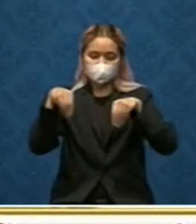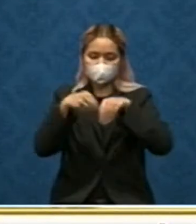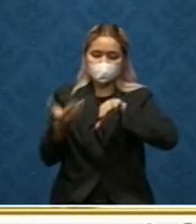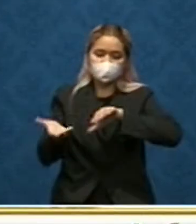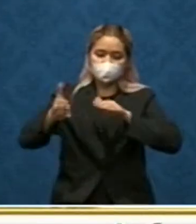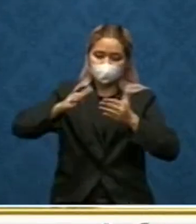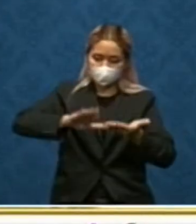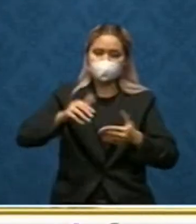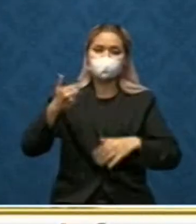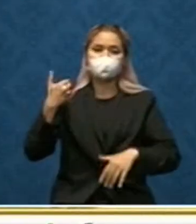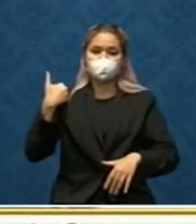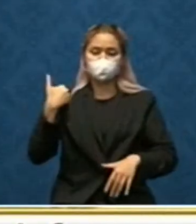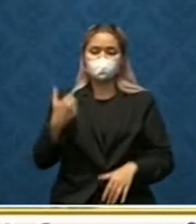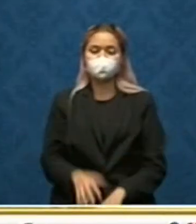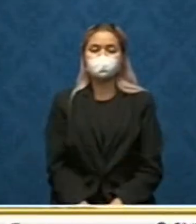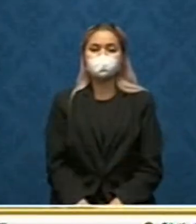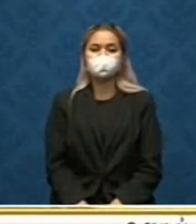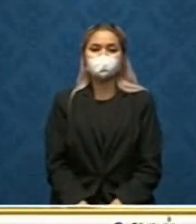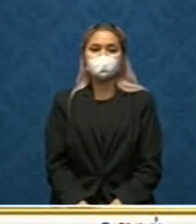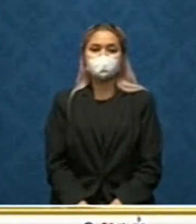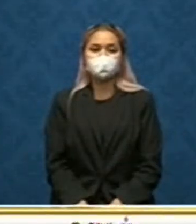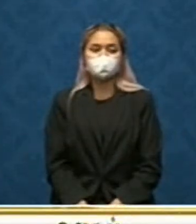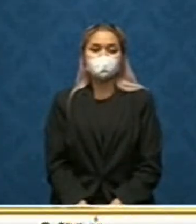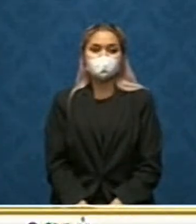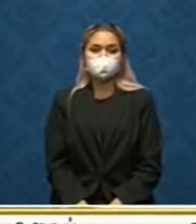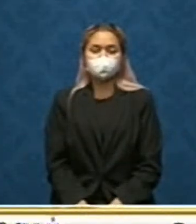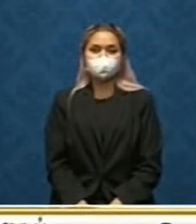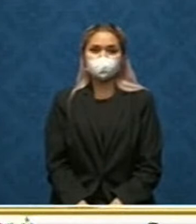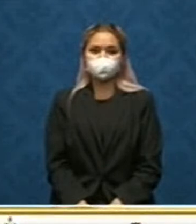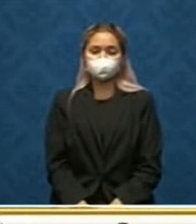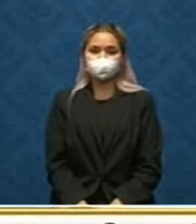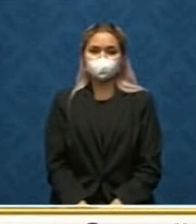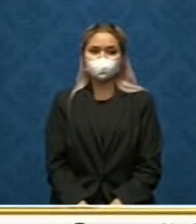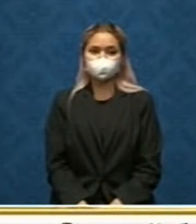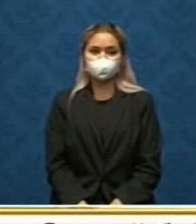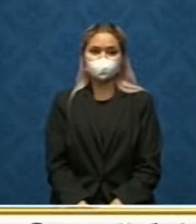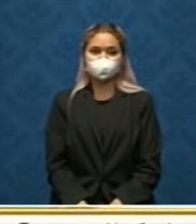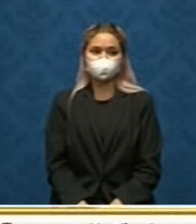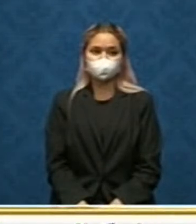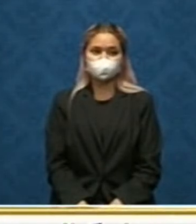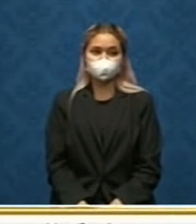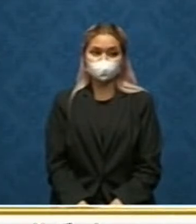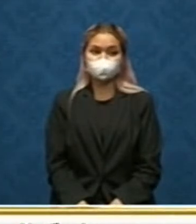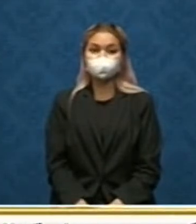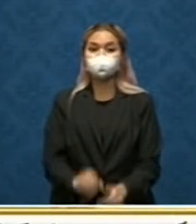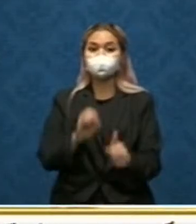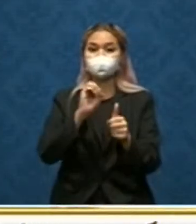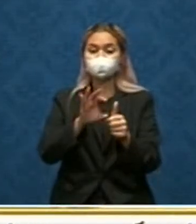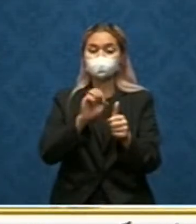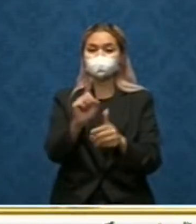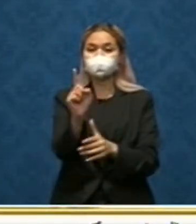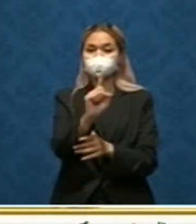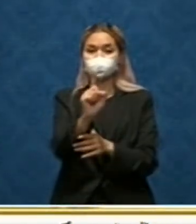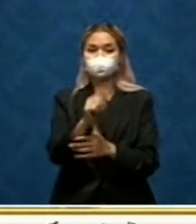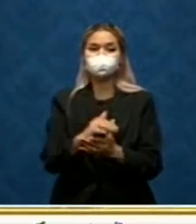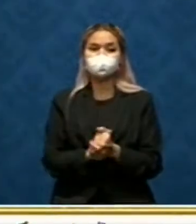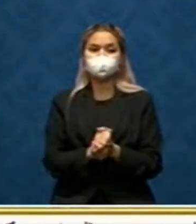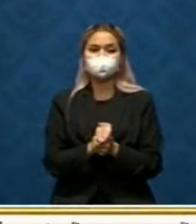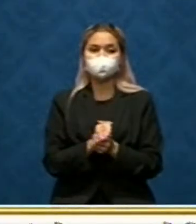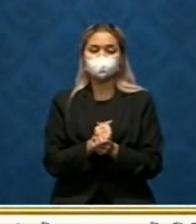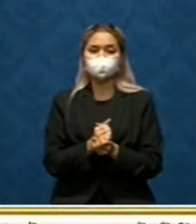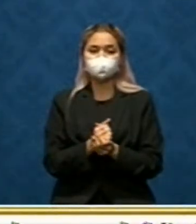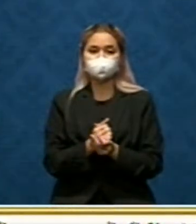กี่คนตามผบ้านนี่กลเหวครับ ง่ายนิดเดียว ถาใหแนะนำถ้าบเราเป็น